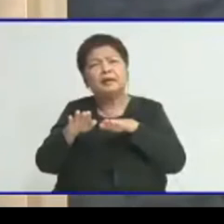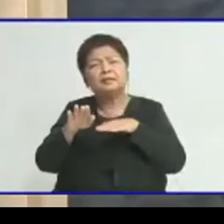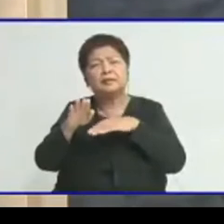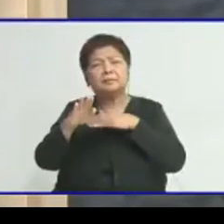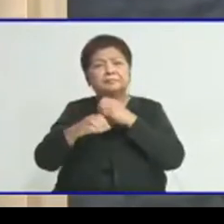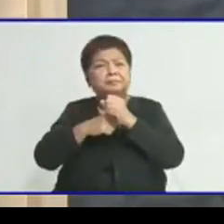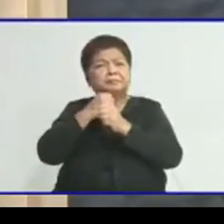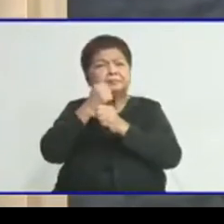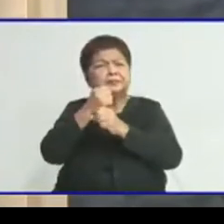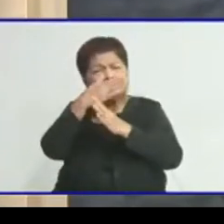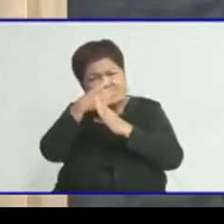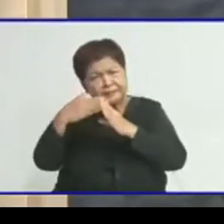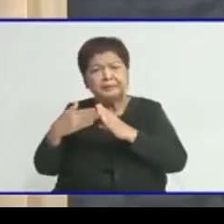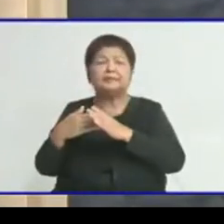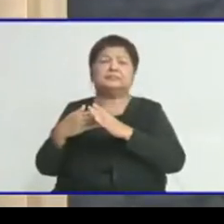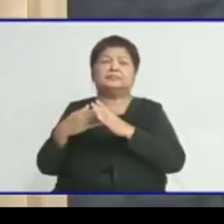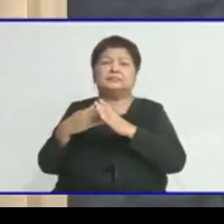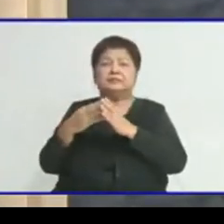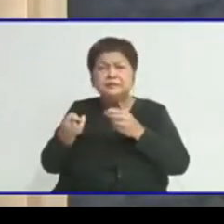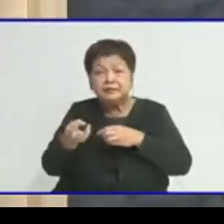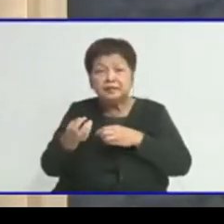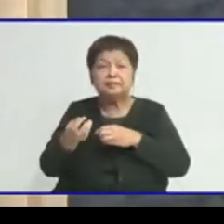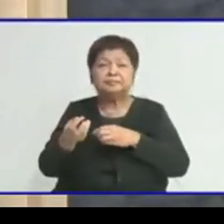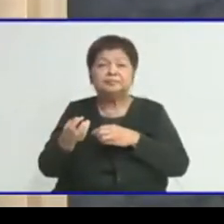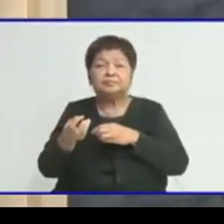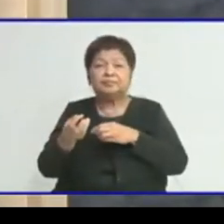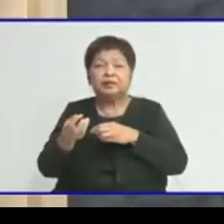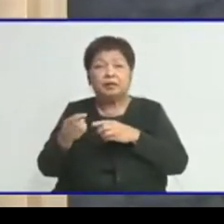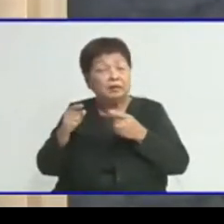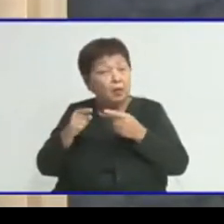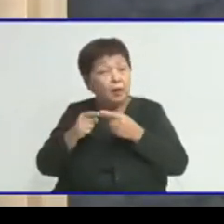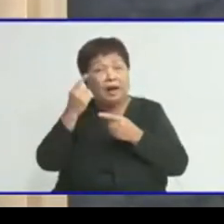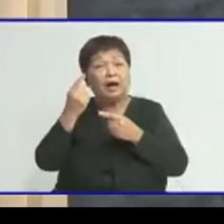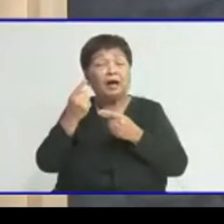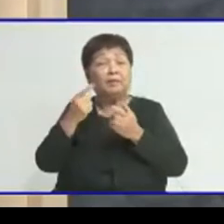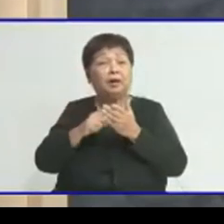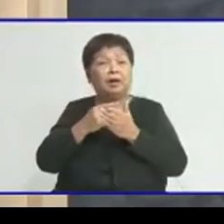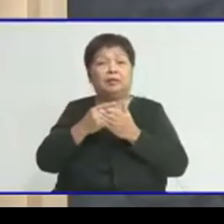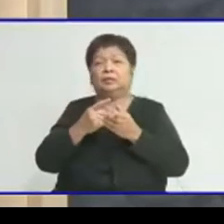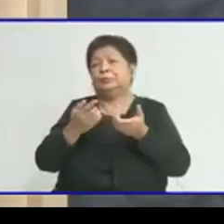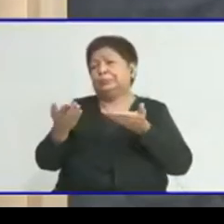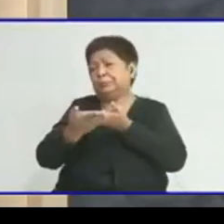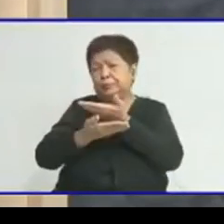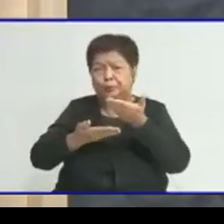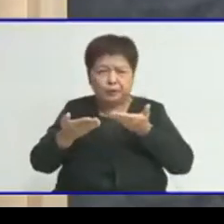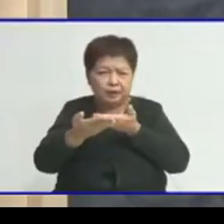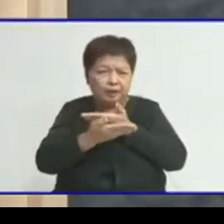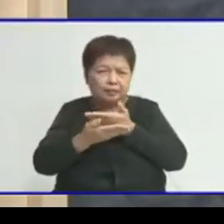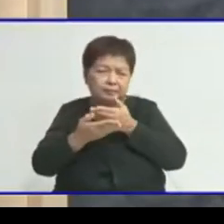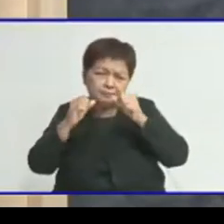ว่านิดๆแล้วนะคะก็เห็นทีที่ว่าน่าจะมีการพูดคุยกันค่ะว่ากฎหมายฉ